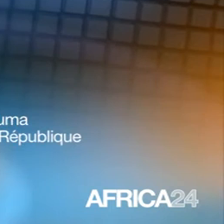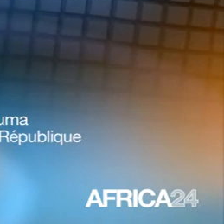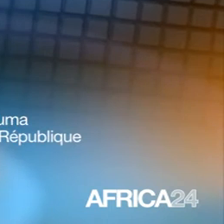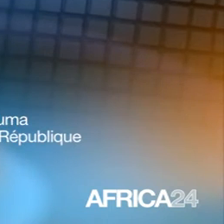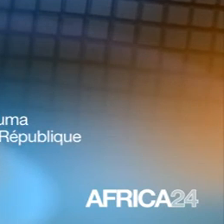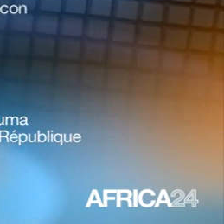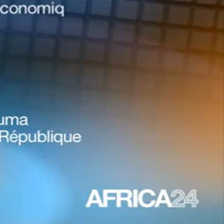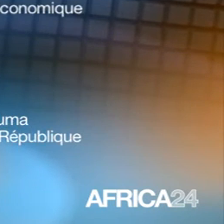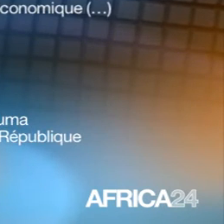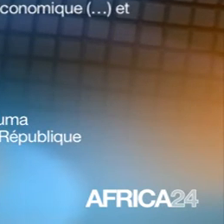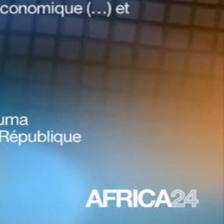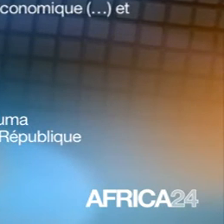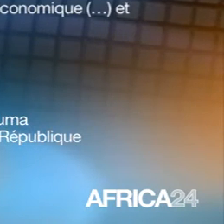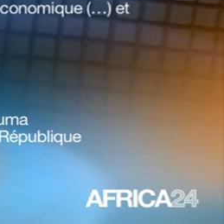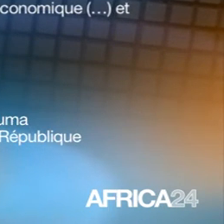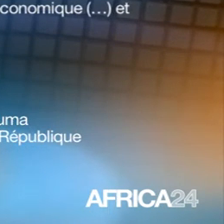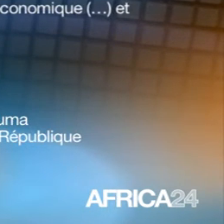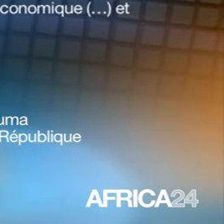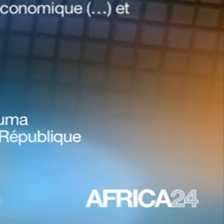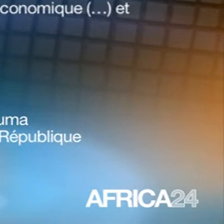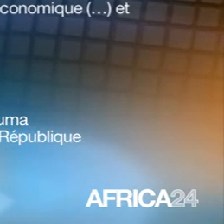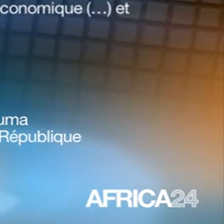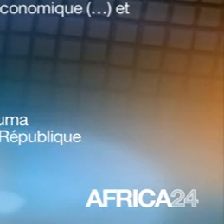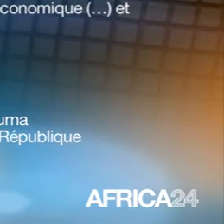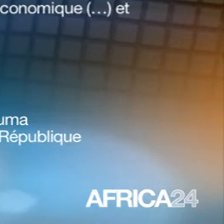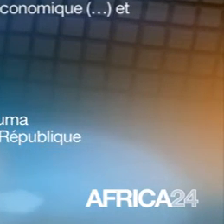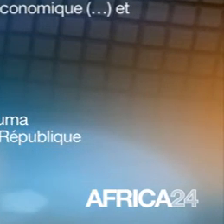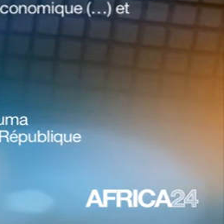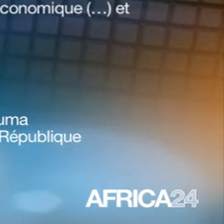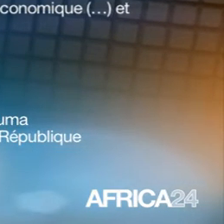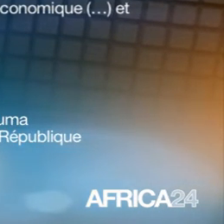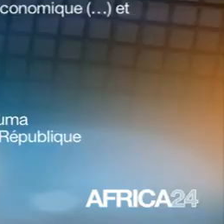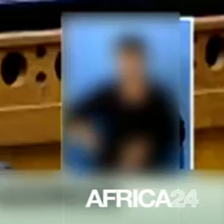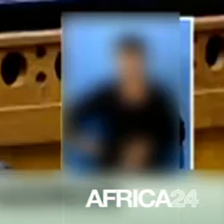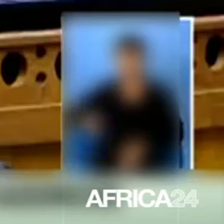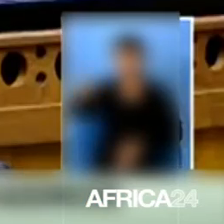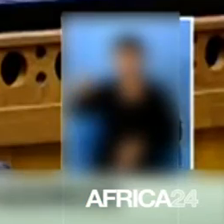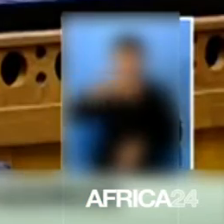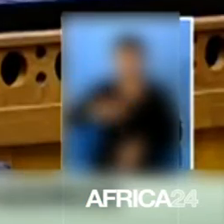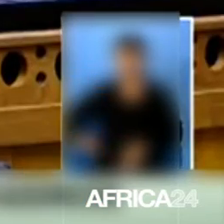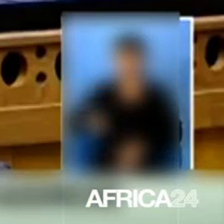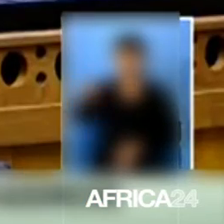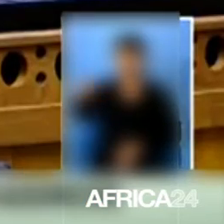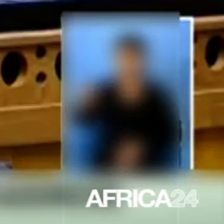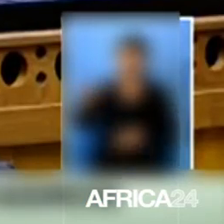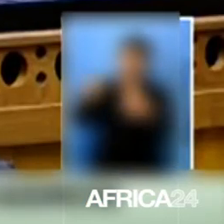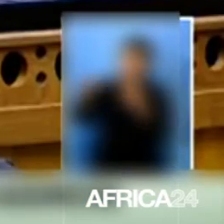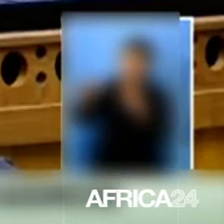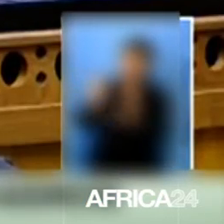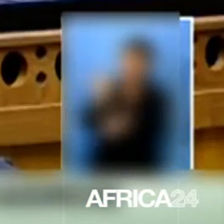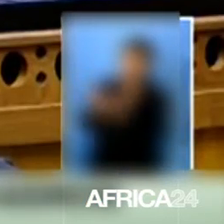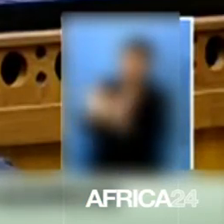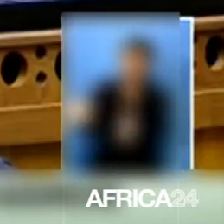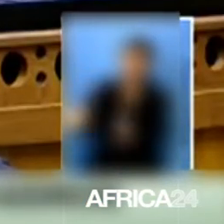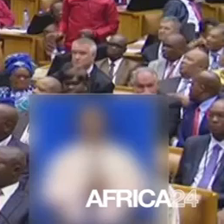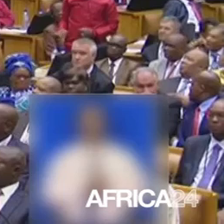la majorité des Noirs n'ont toujours aucun pouvoir économique et ne sont pas satisfaits. C'est la troisième année consécutive que le discours